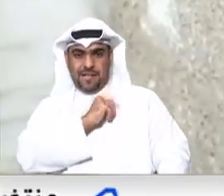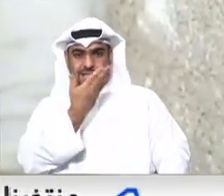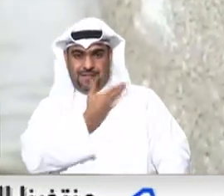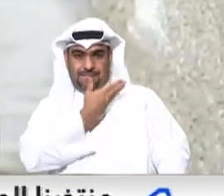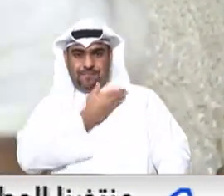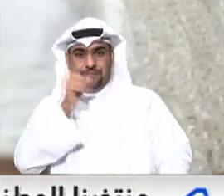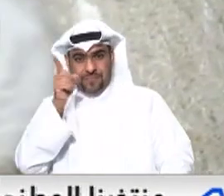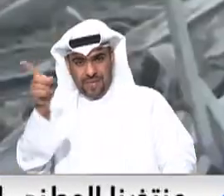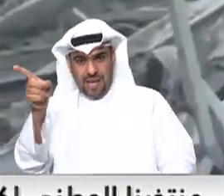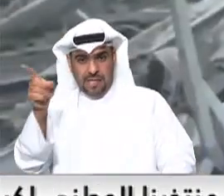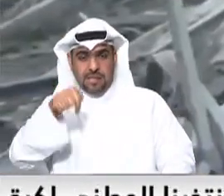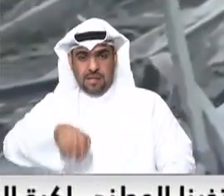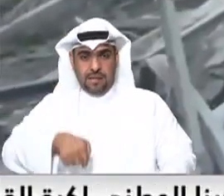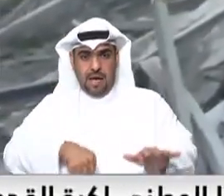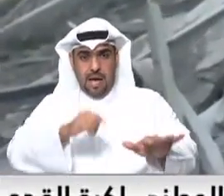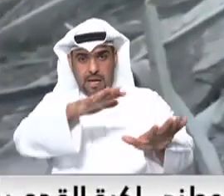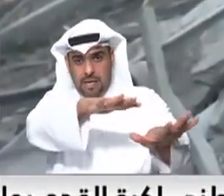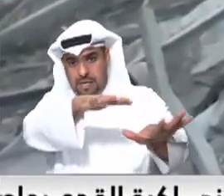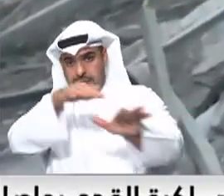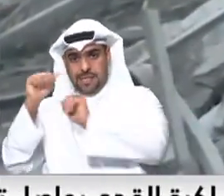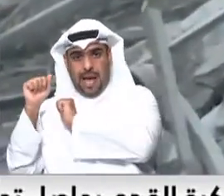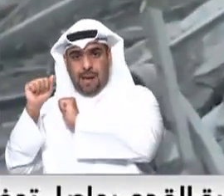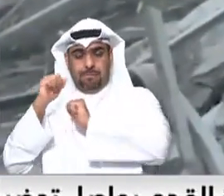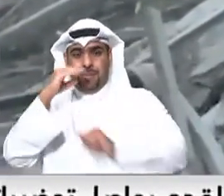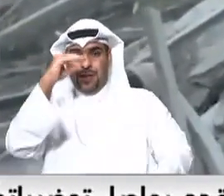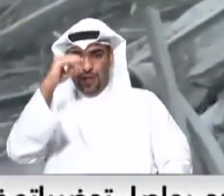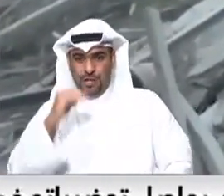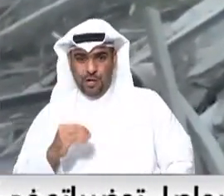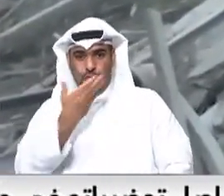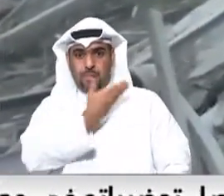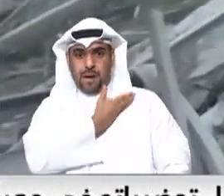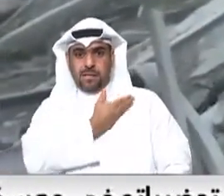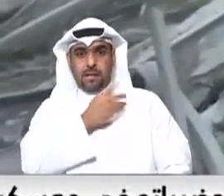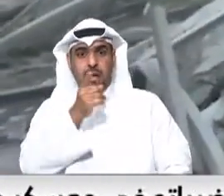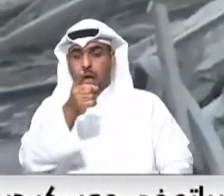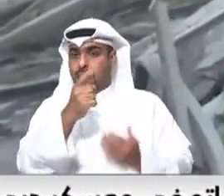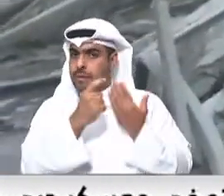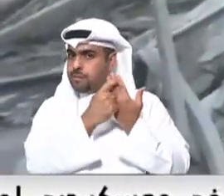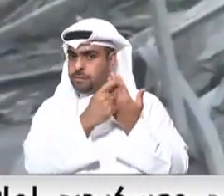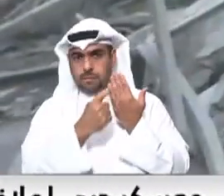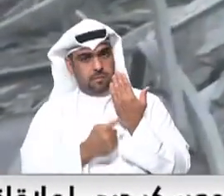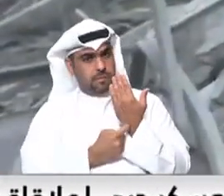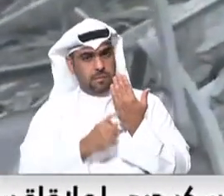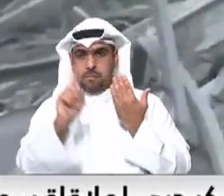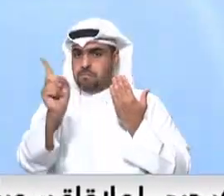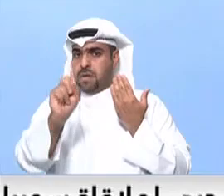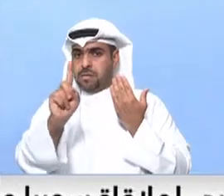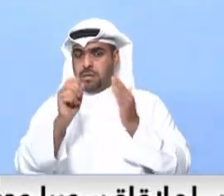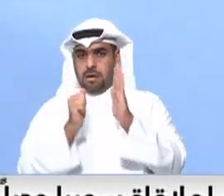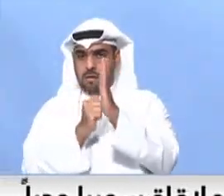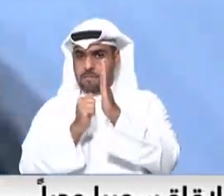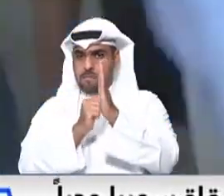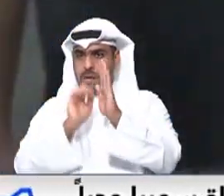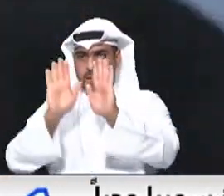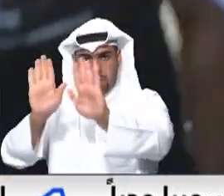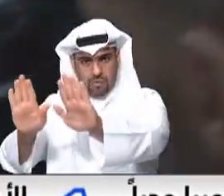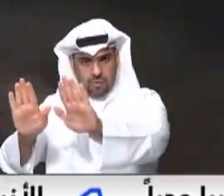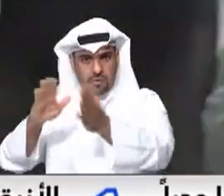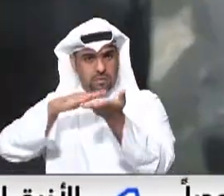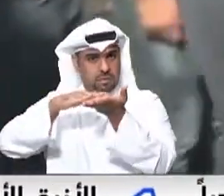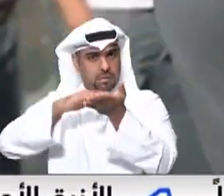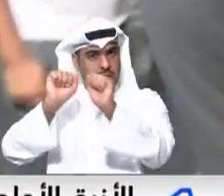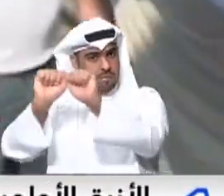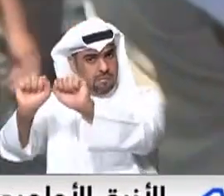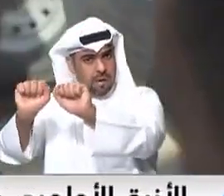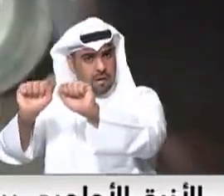ينتقلوا إلى الجنوب، هذا يخالف القانون الإنساني الدولي. فيما أعلنت الأمم